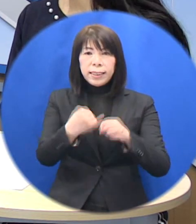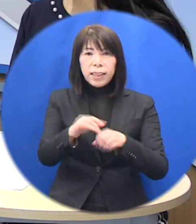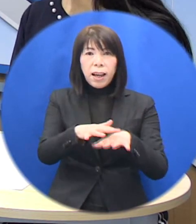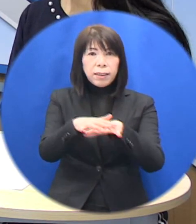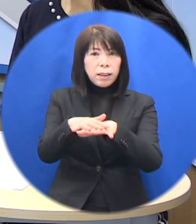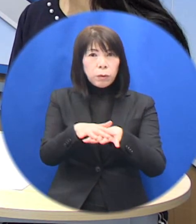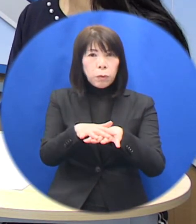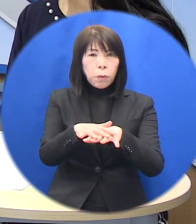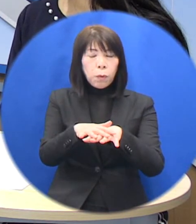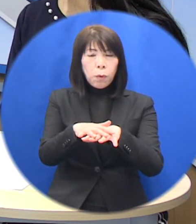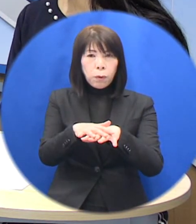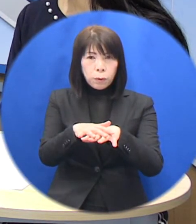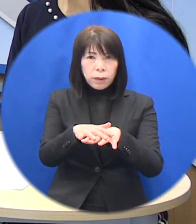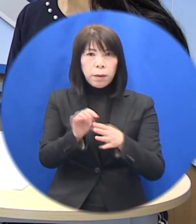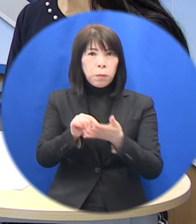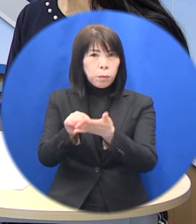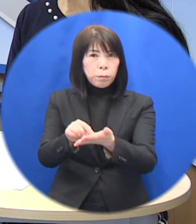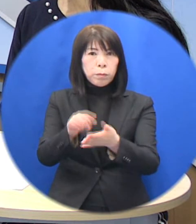それから